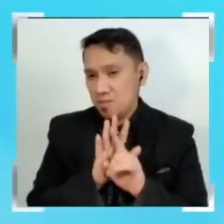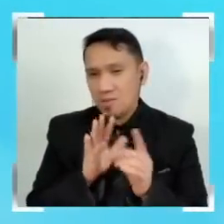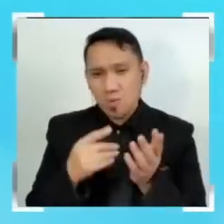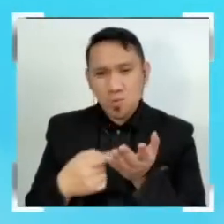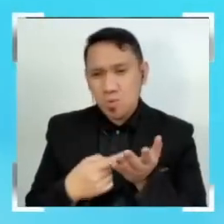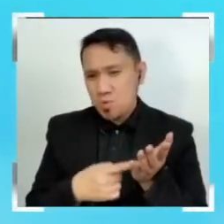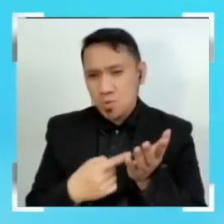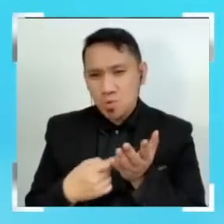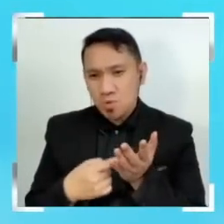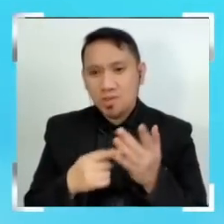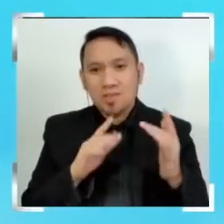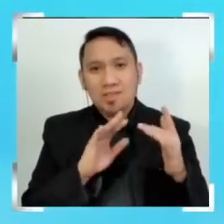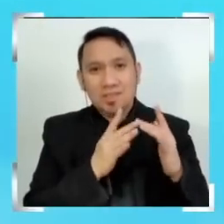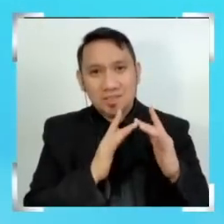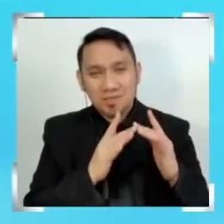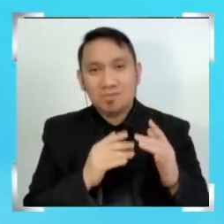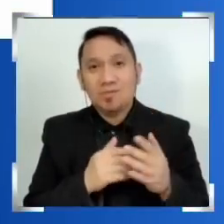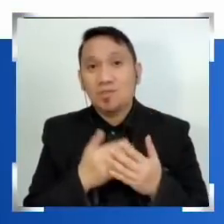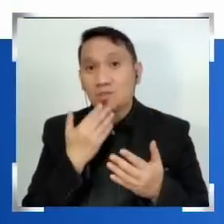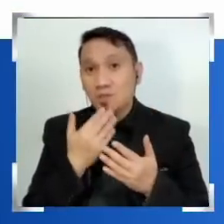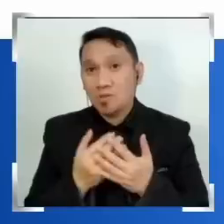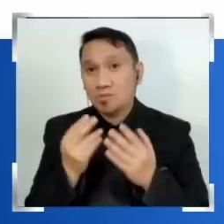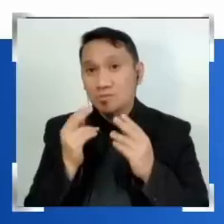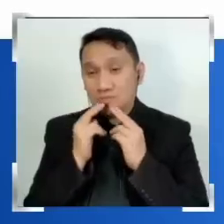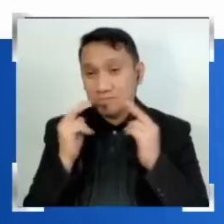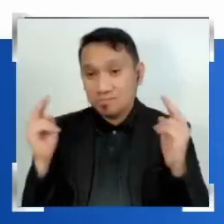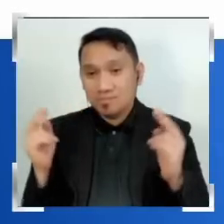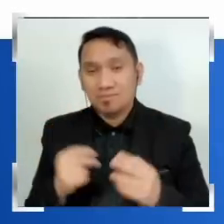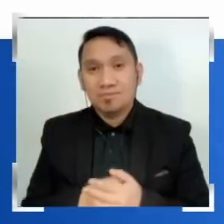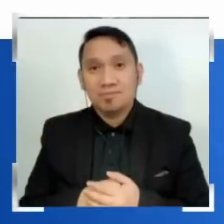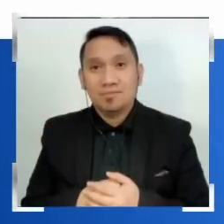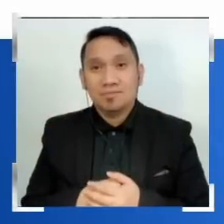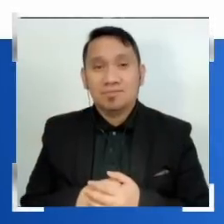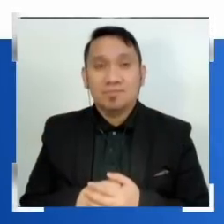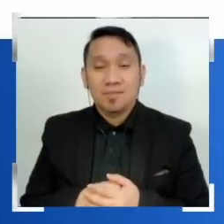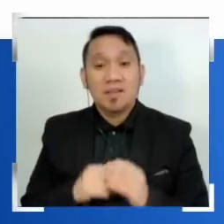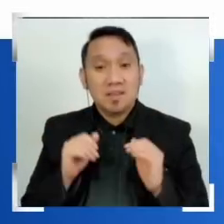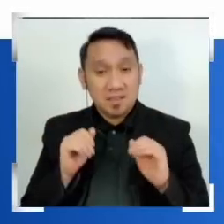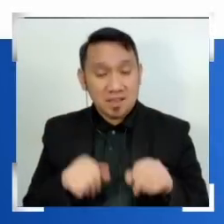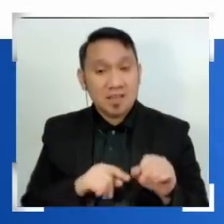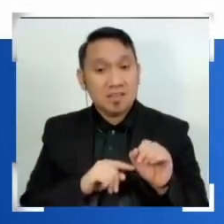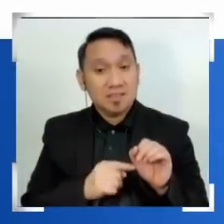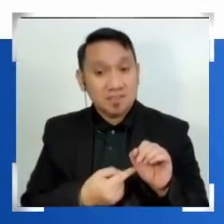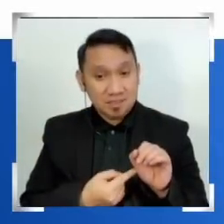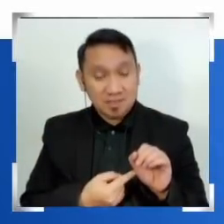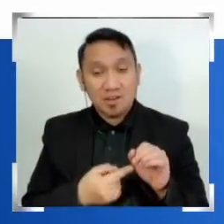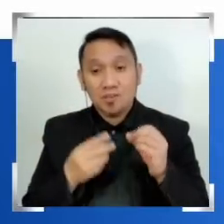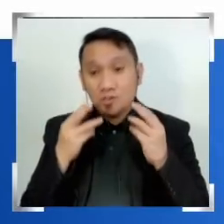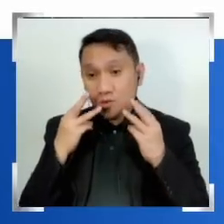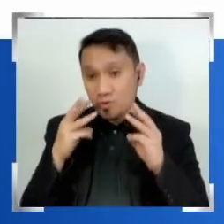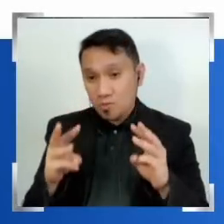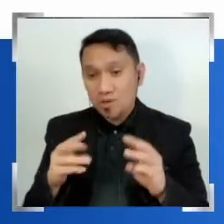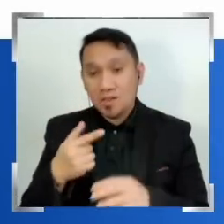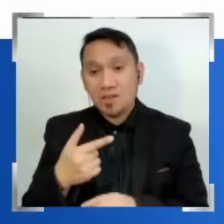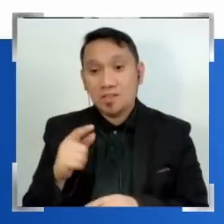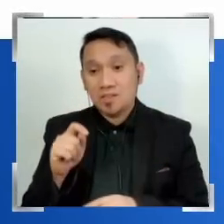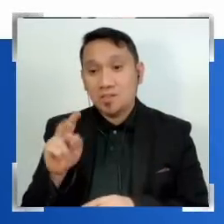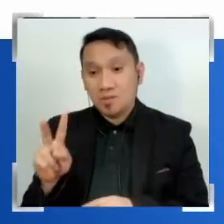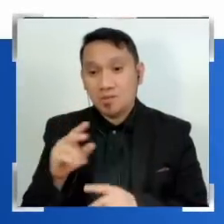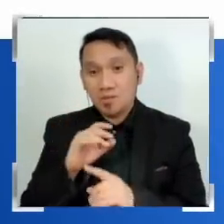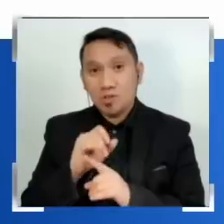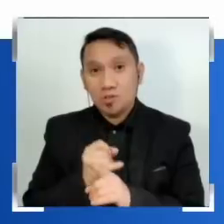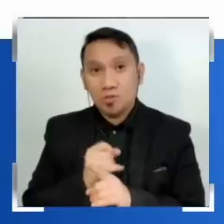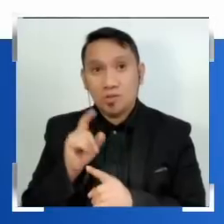online ang magandang balitang yan. Simulang mapapanood ang It's Showtime sa GTV sa July 1